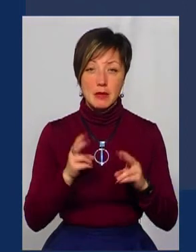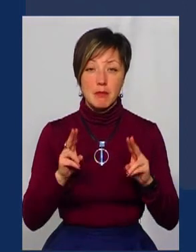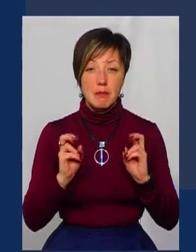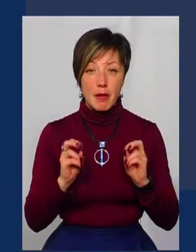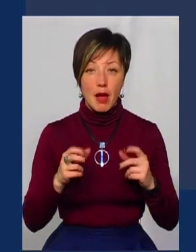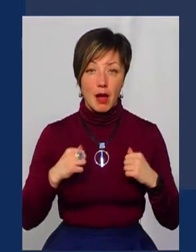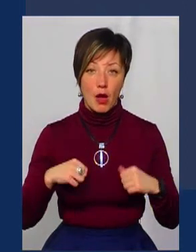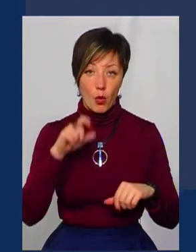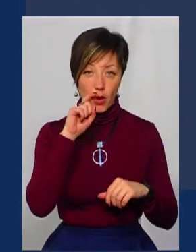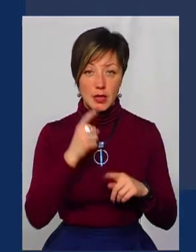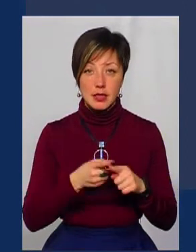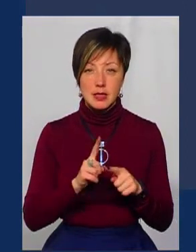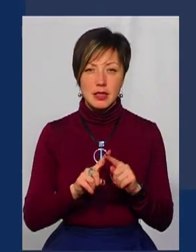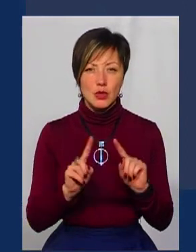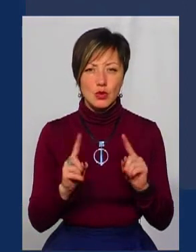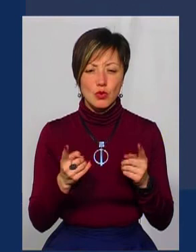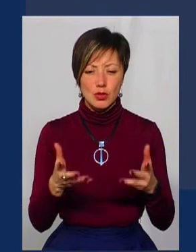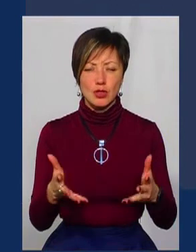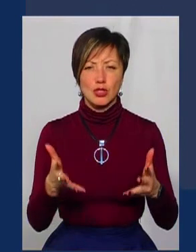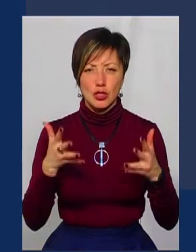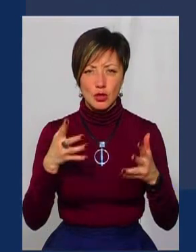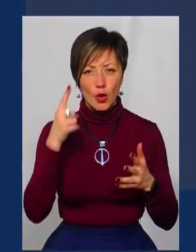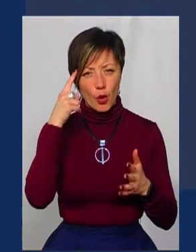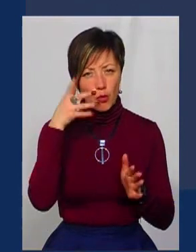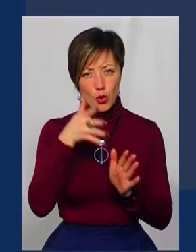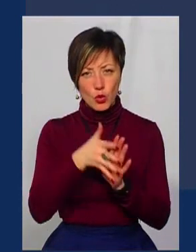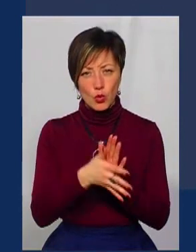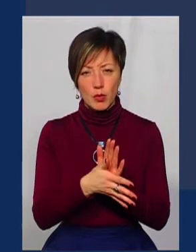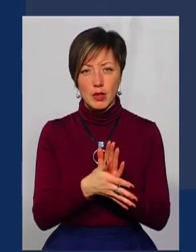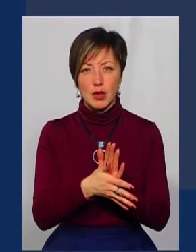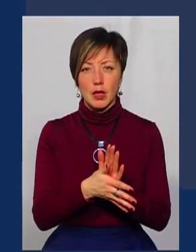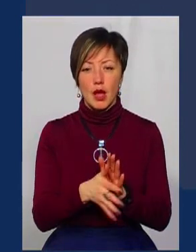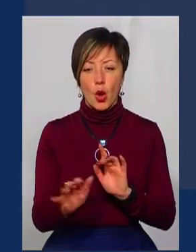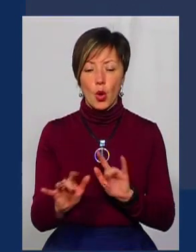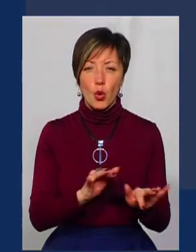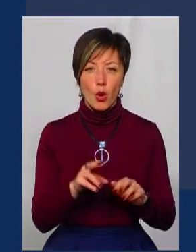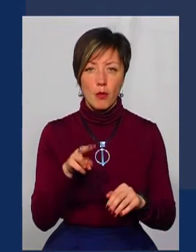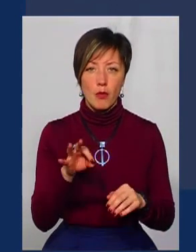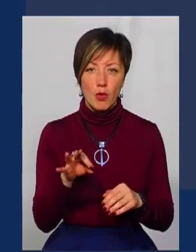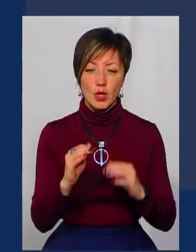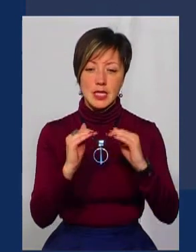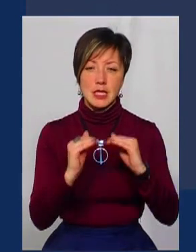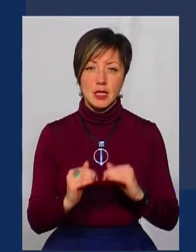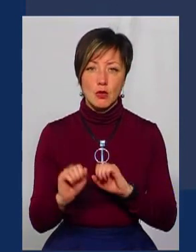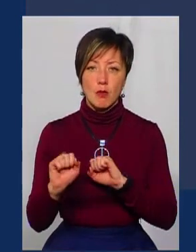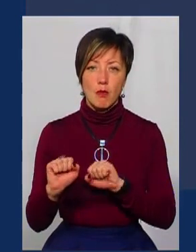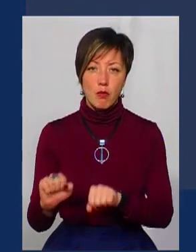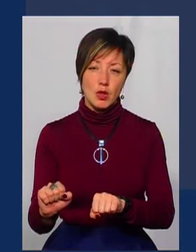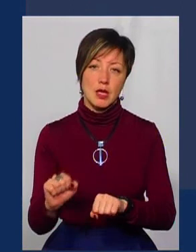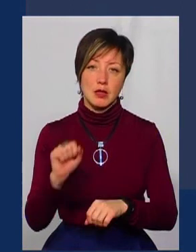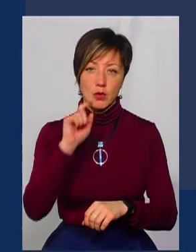вважаю, що це дуже тонко і чітко продуманий такий, на мою точку зору, крок по зниженню боєздатності нашої держави.